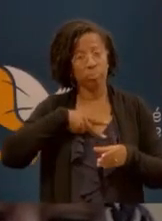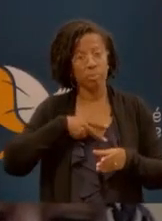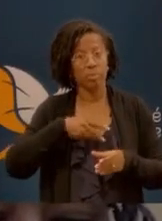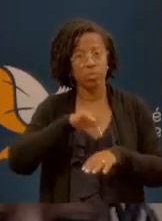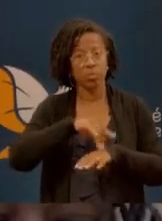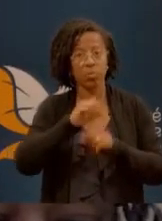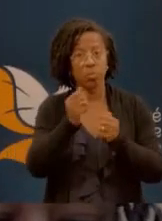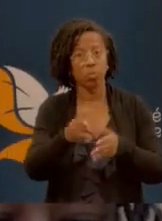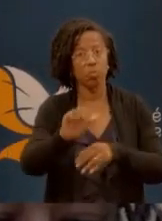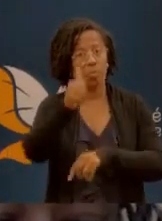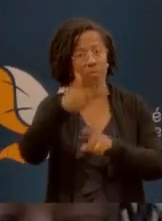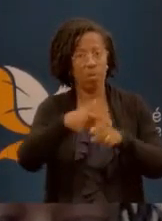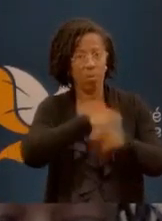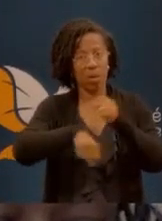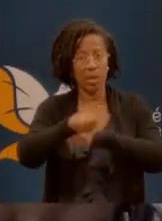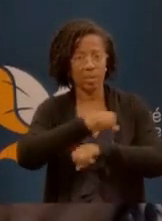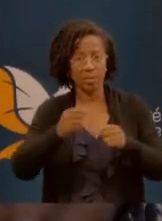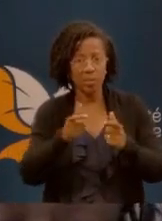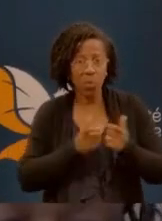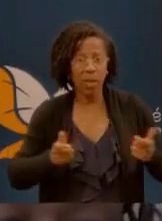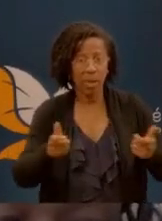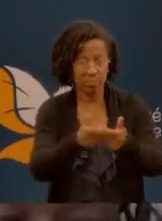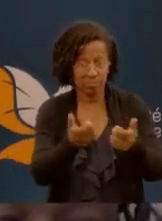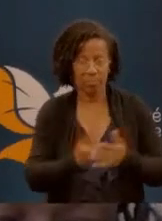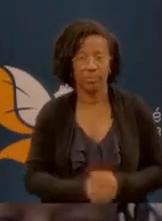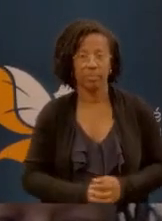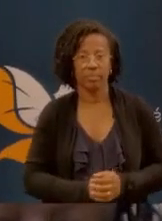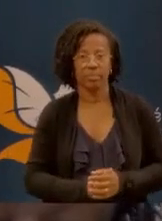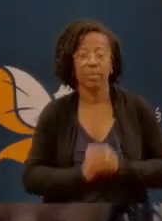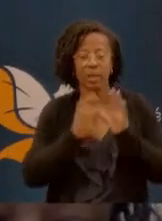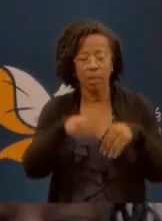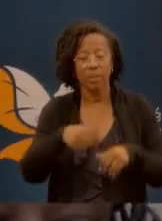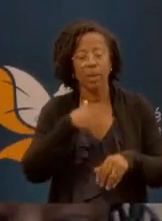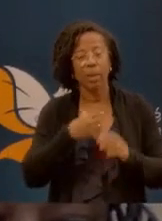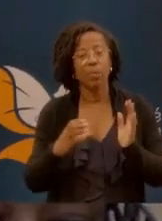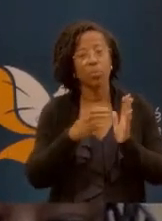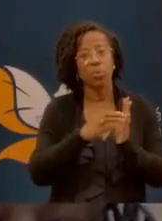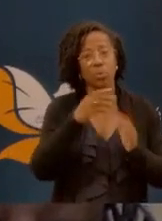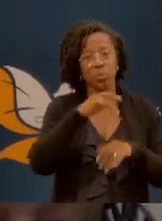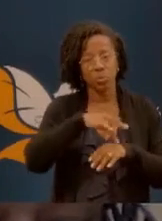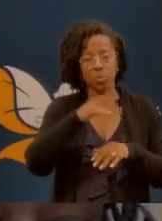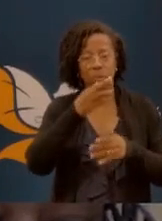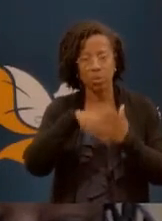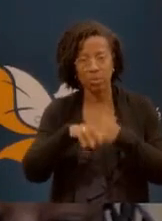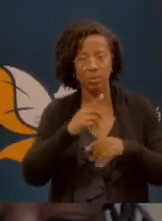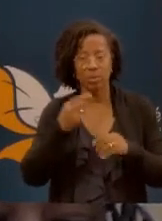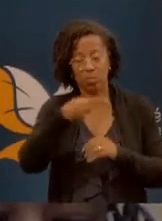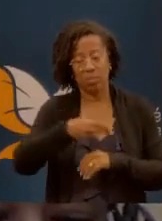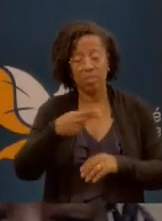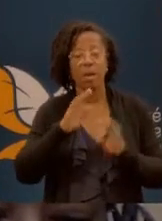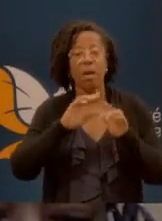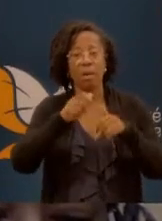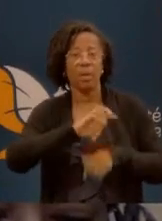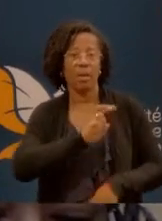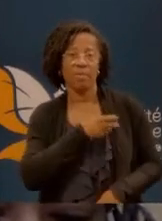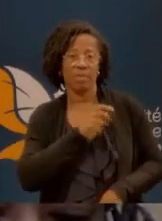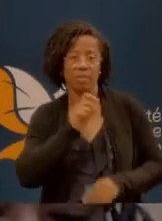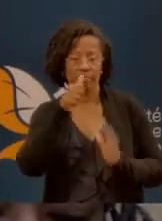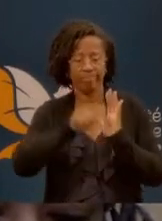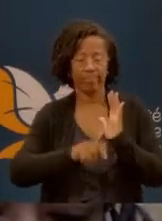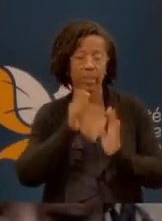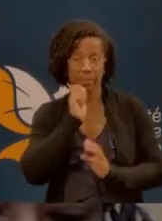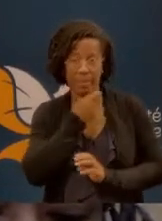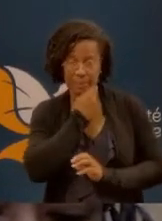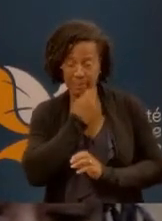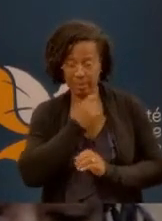fois de faire le congrès. Nous nous sommes repris par une autre motion au mois de novembre. Et enfin, au mois de mars de